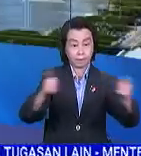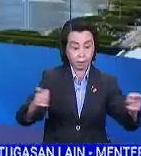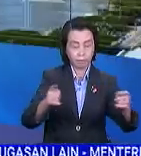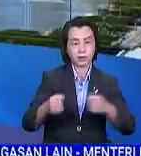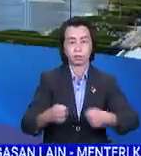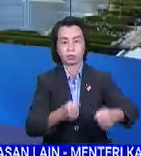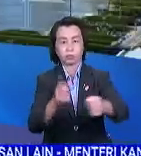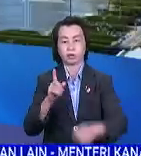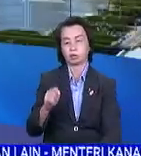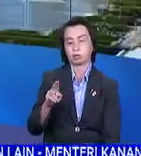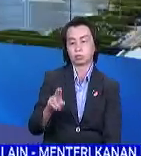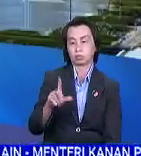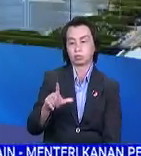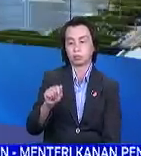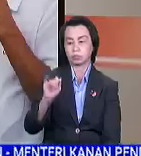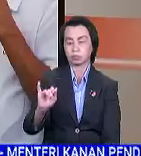sungai tulai